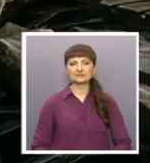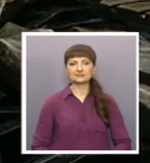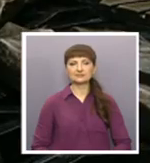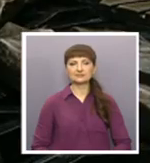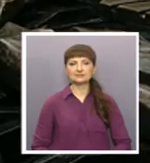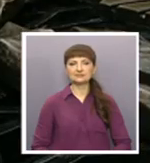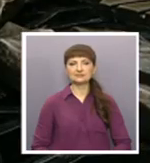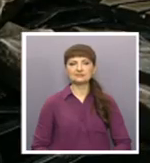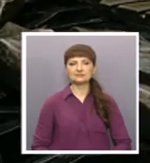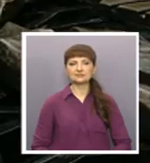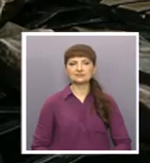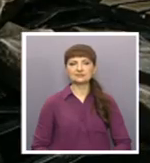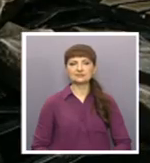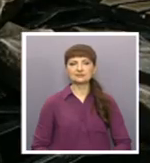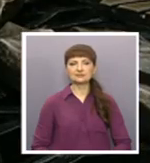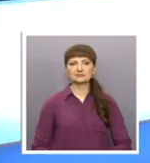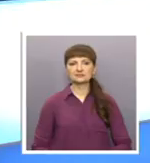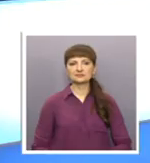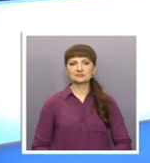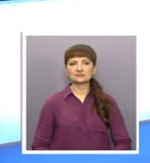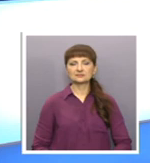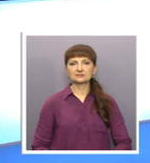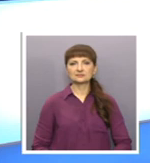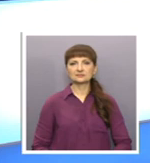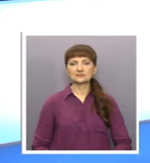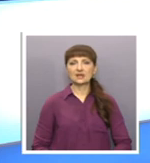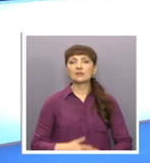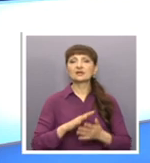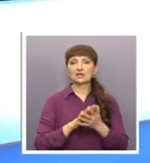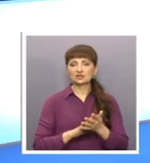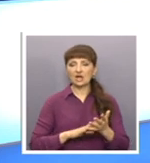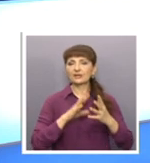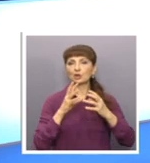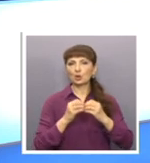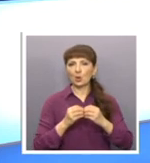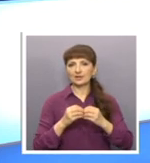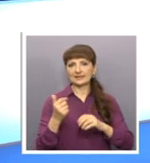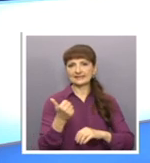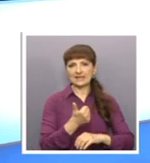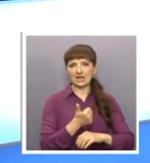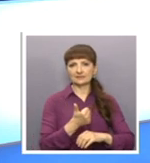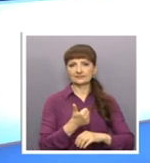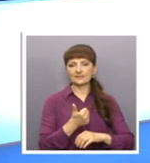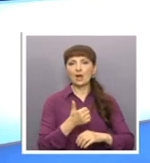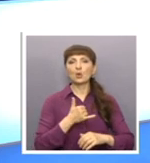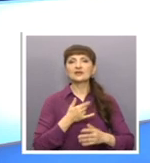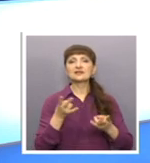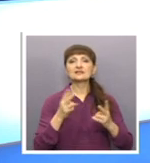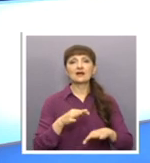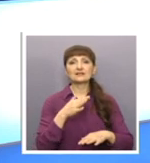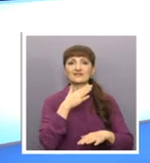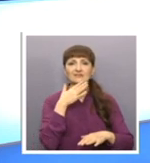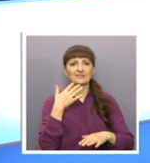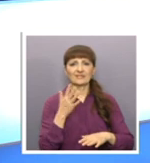Кундакпаев. Специально для Алматинской недели. Итак, мы продолжаем подводить итоги уходящей недели. Точнее, у нас осталось не так